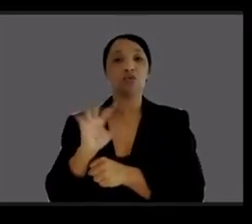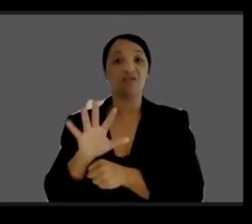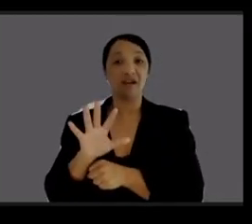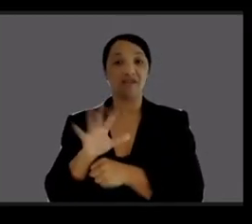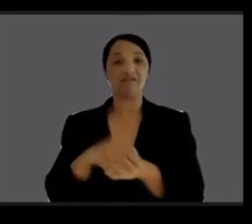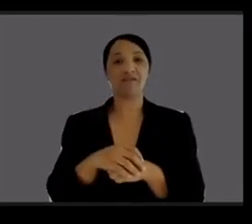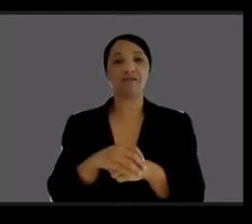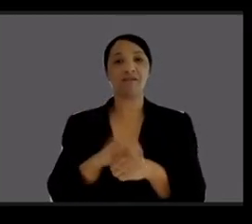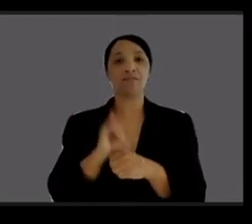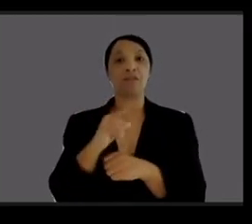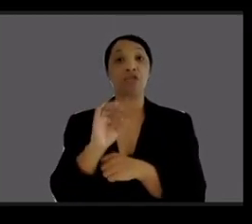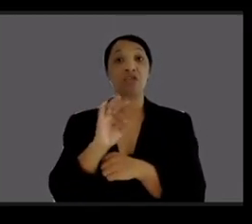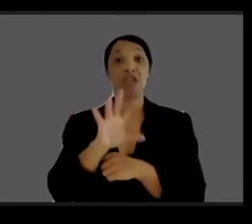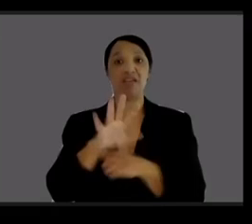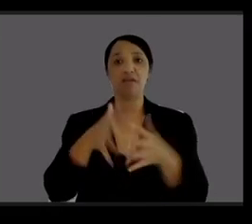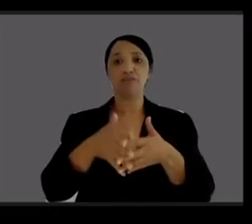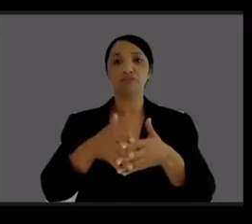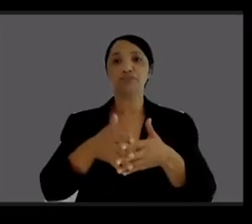IGF